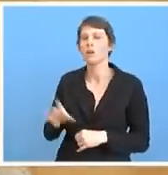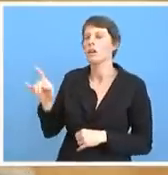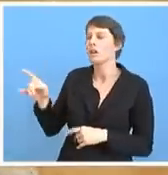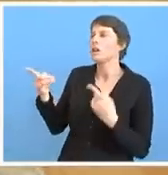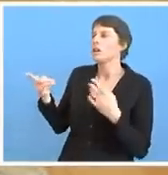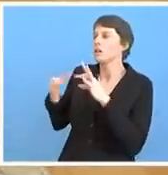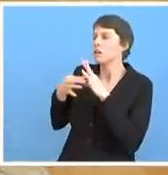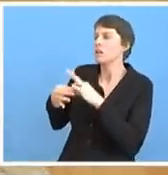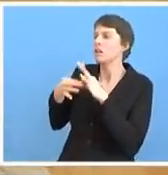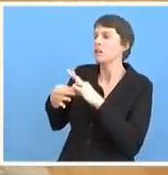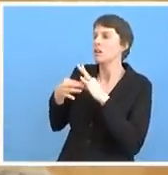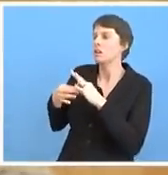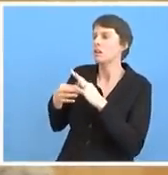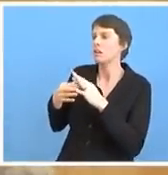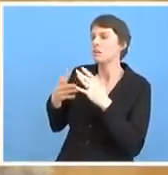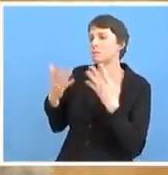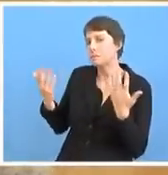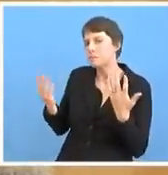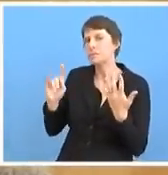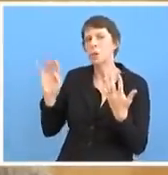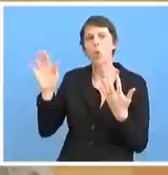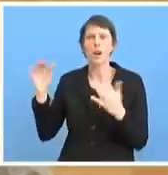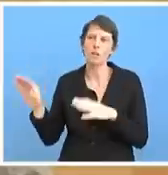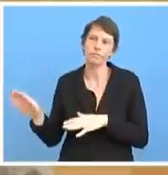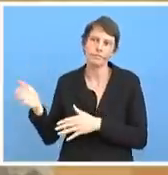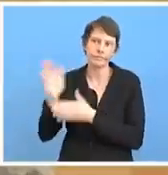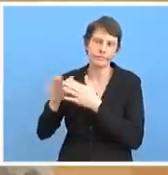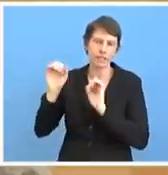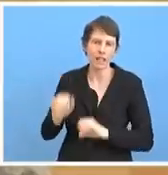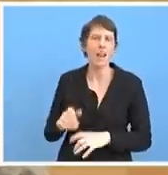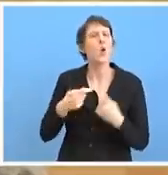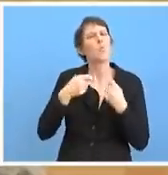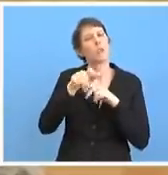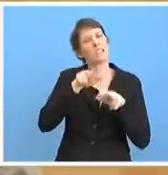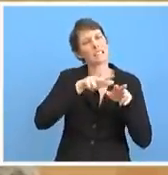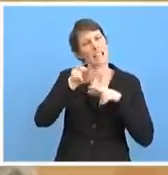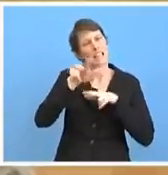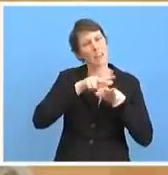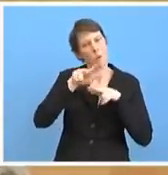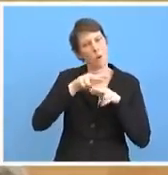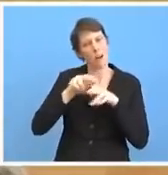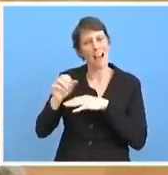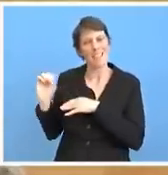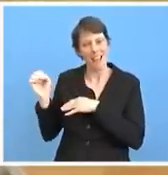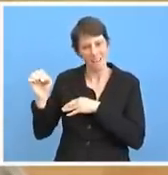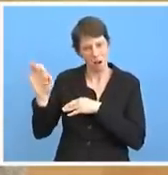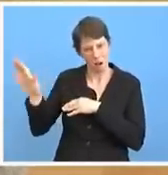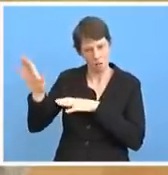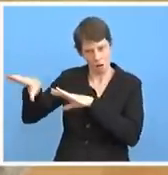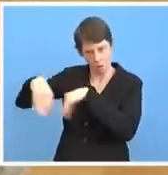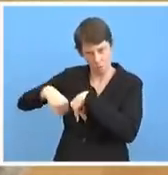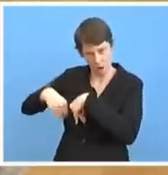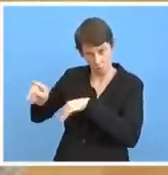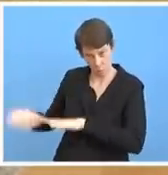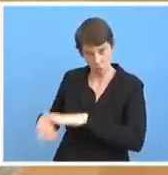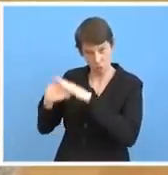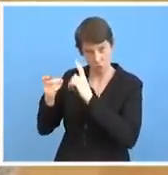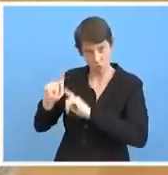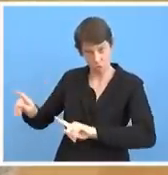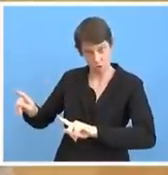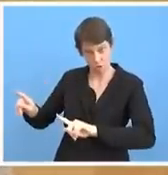uns sagen, unterstützt die Bundesregierung die Aufnahme Taiwans in die WHO? Das gibt ja seit langem einen